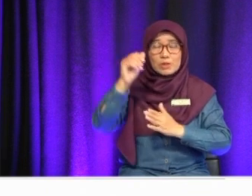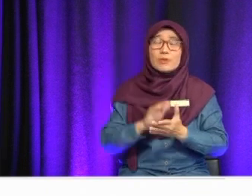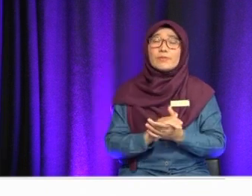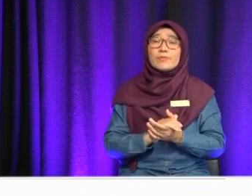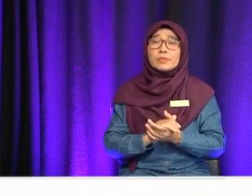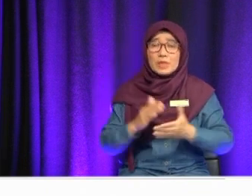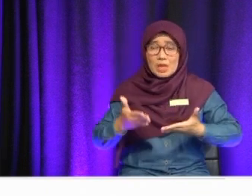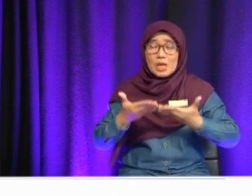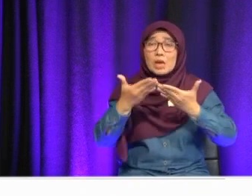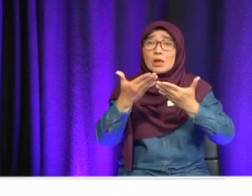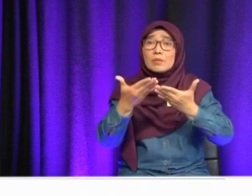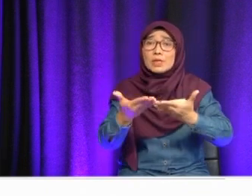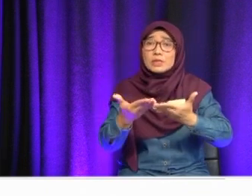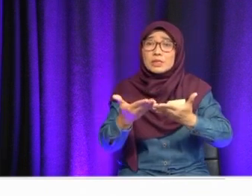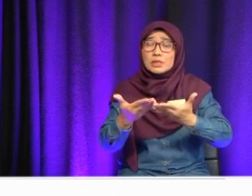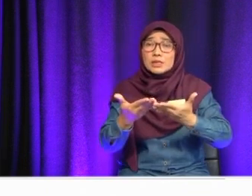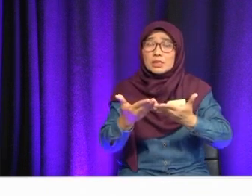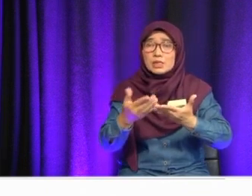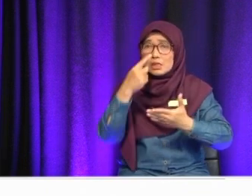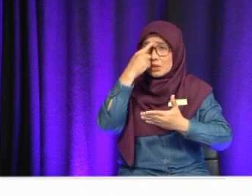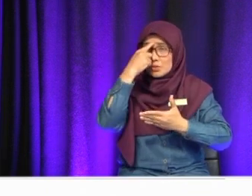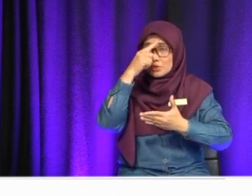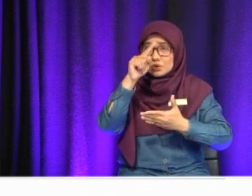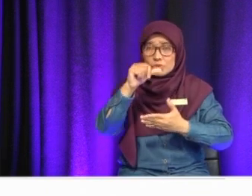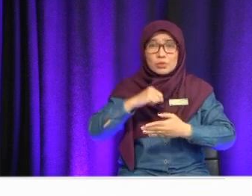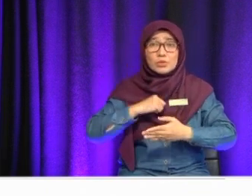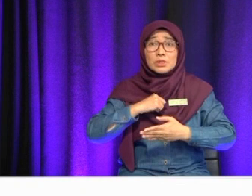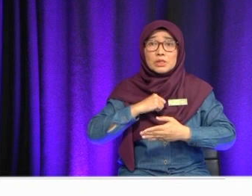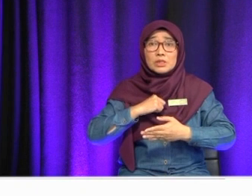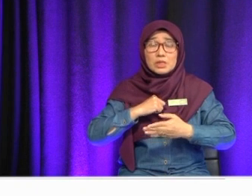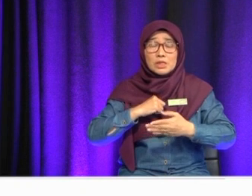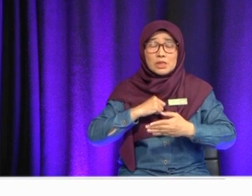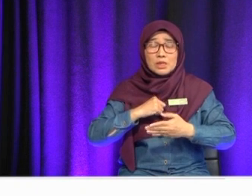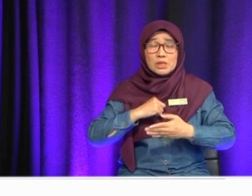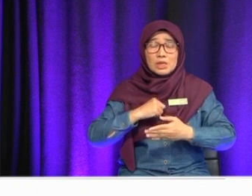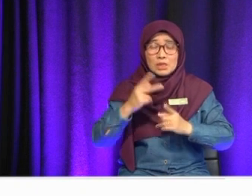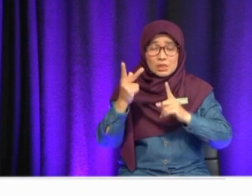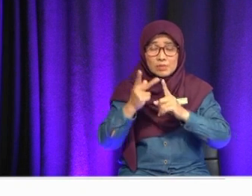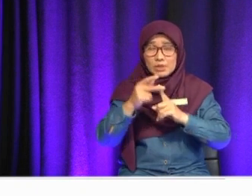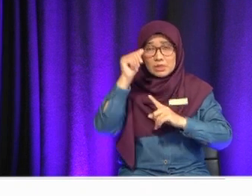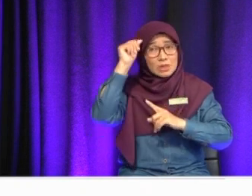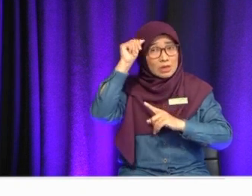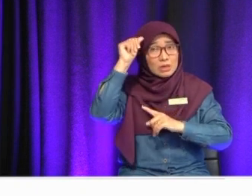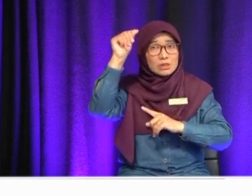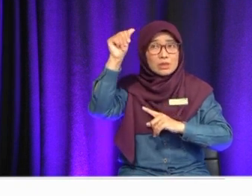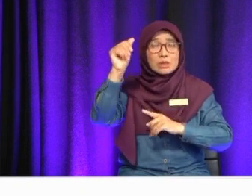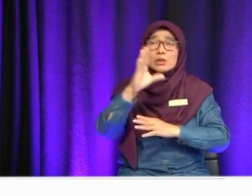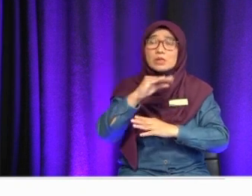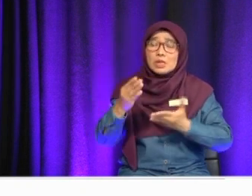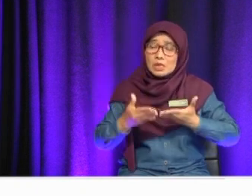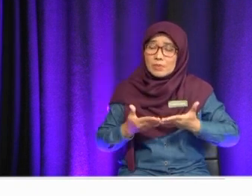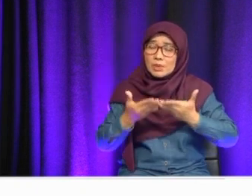kepada milik Allah dengan tujuan untuk mendampingkan diri kepada Allah dan akhirnya memberi manfaat